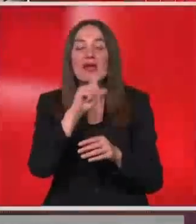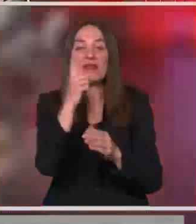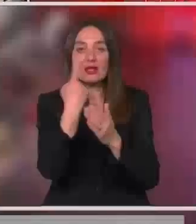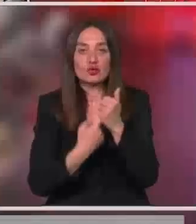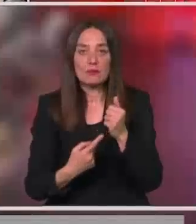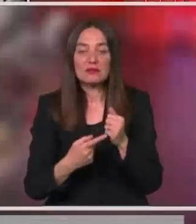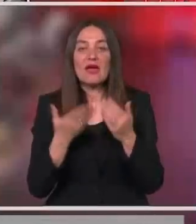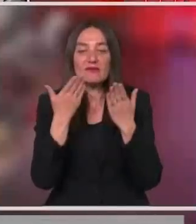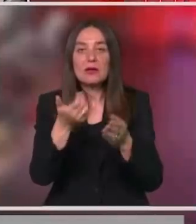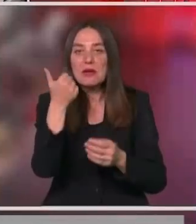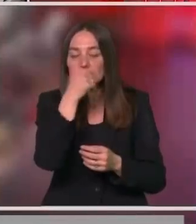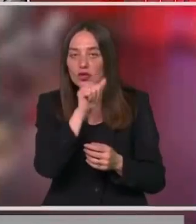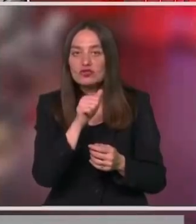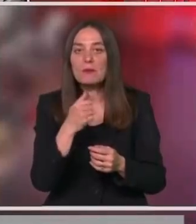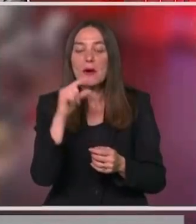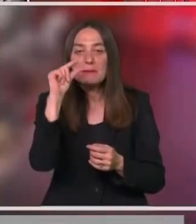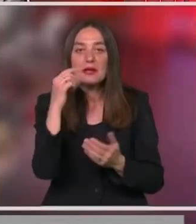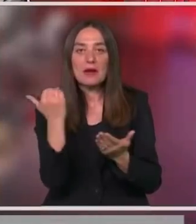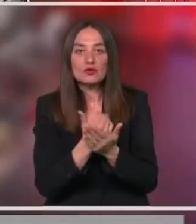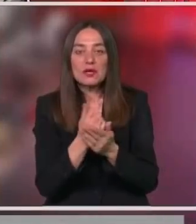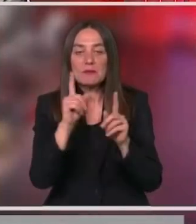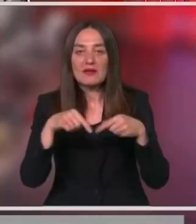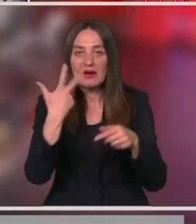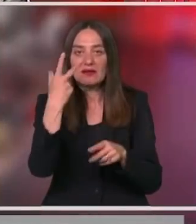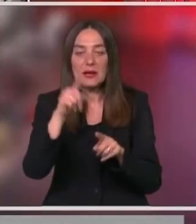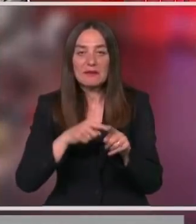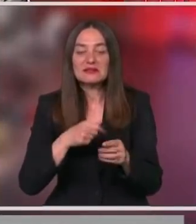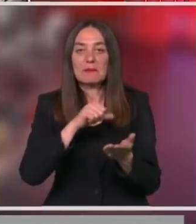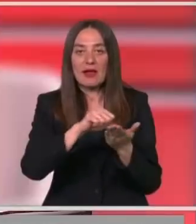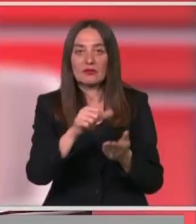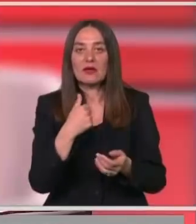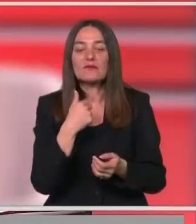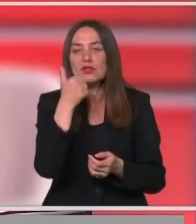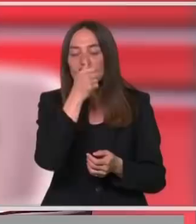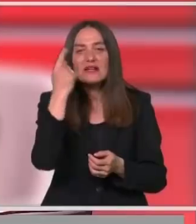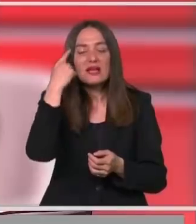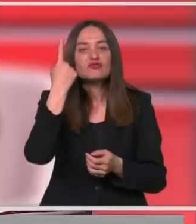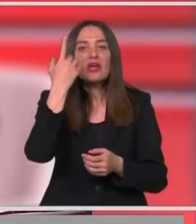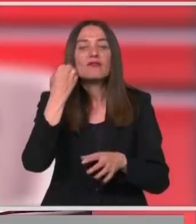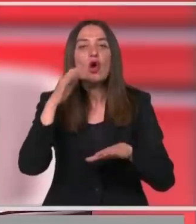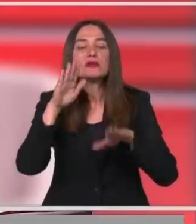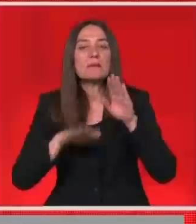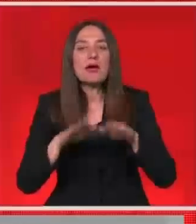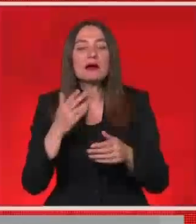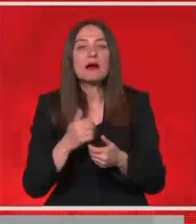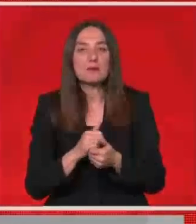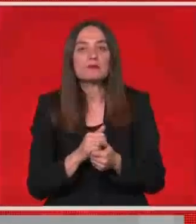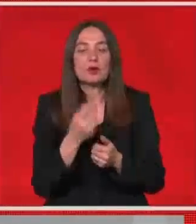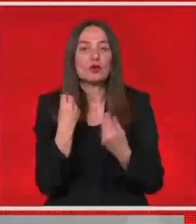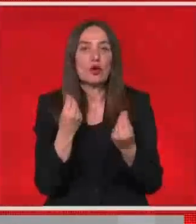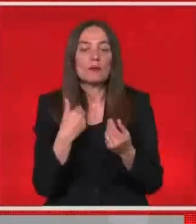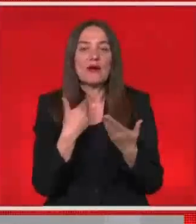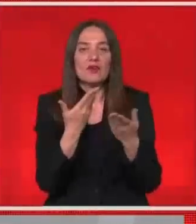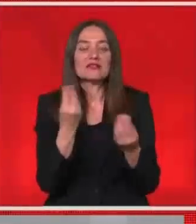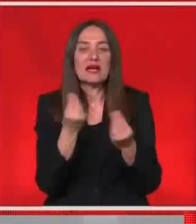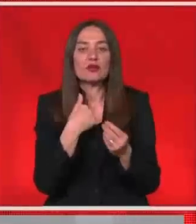izgubite. Time što ćemo minimalnu zaradu u naredna 3 meseca platiti mi kao država. Šta znači jedna od mera? Pa nisam bila dovoljno jasna. Da, pa dobro, evo zato